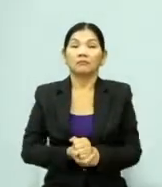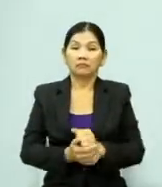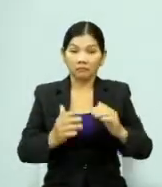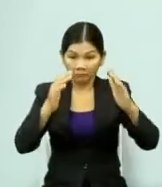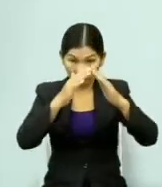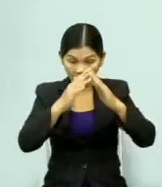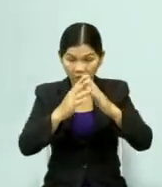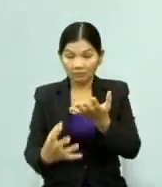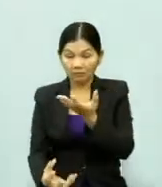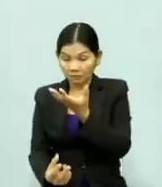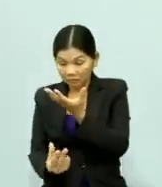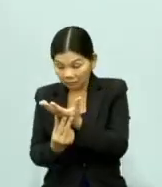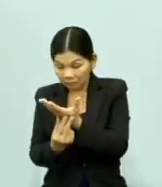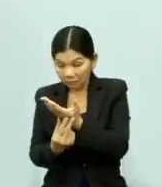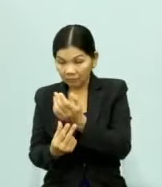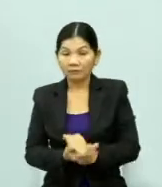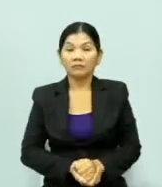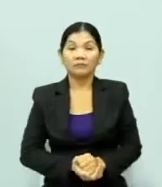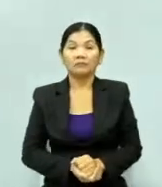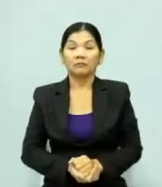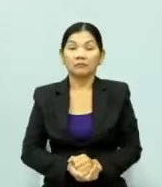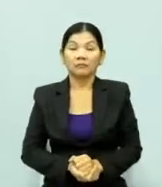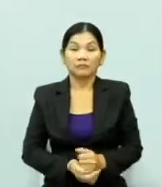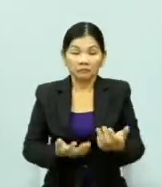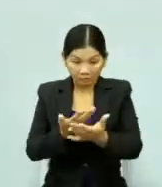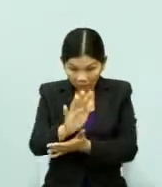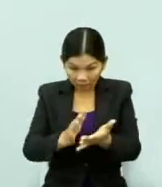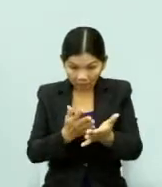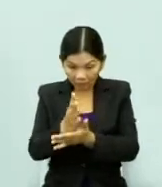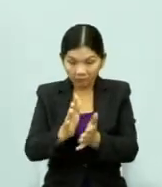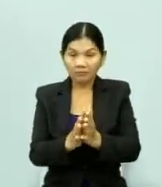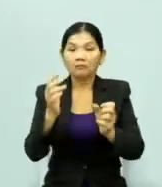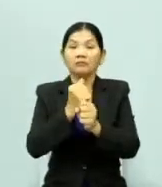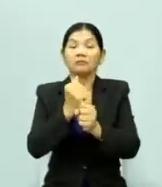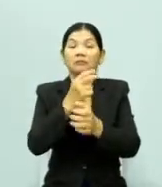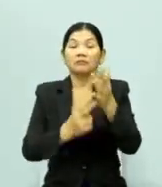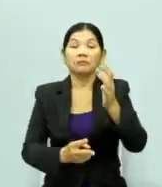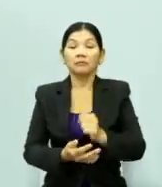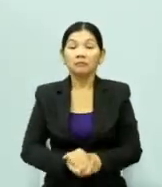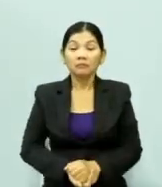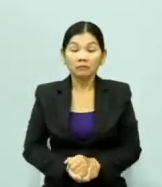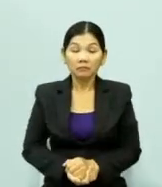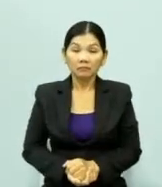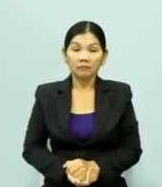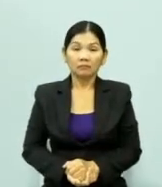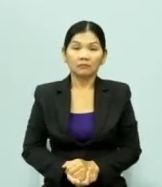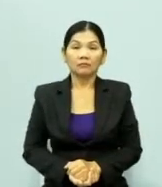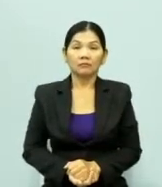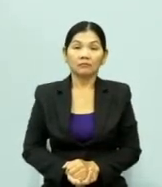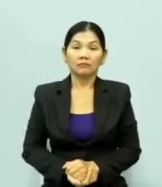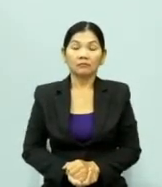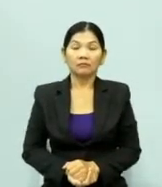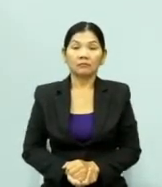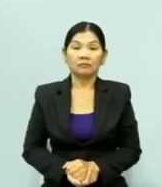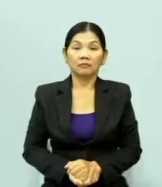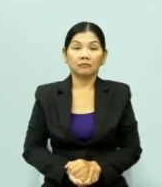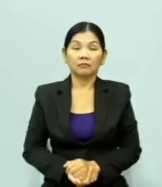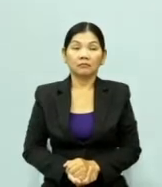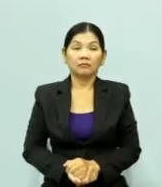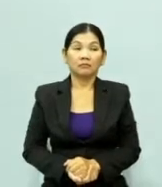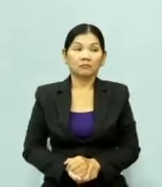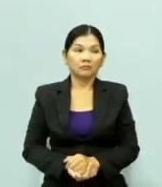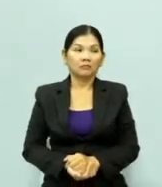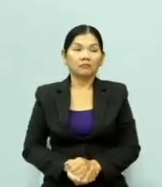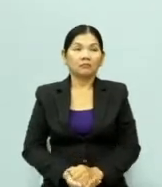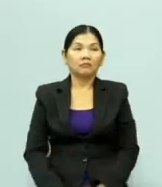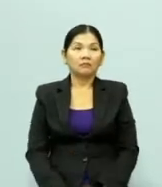chẳng kram. Hay mình vấy chà tiết, có cặp bông thơm hộp ấy con nó. Chà, là con chăm mơ chùm nóng